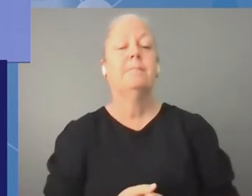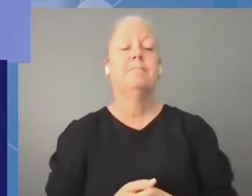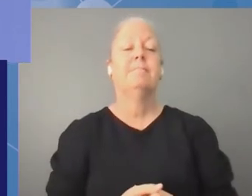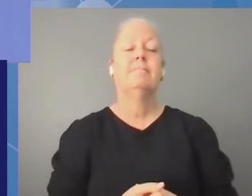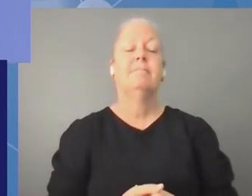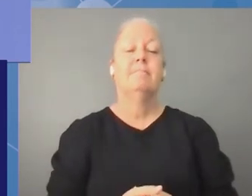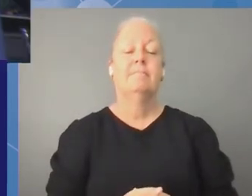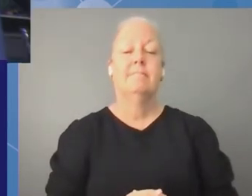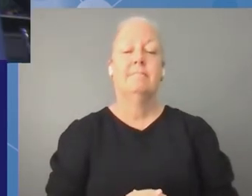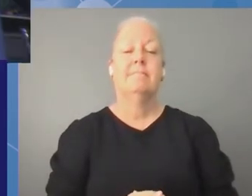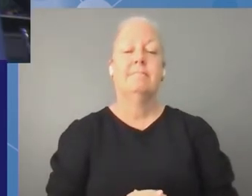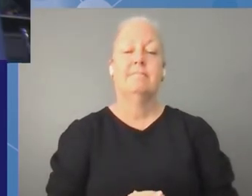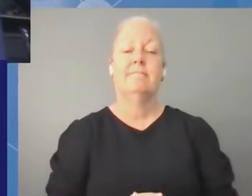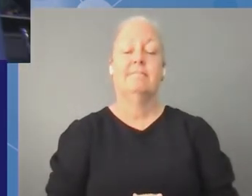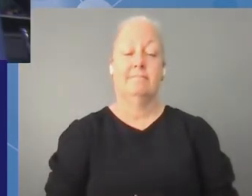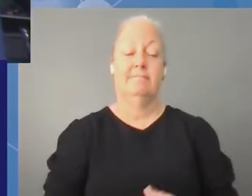非常感谢。